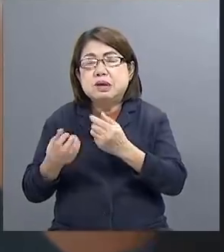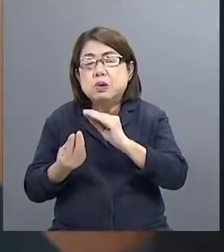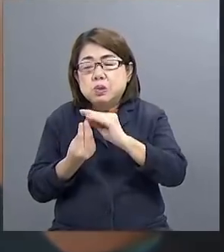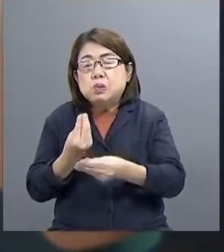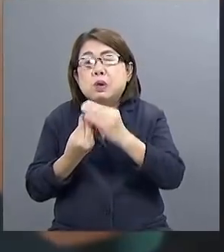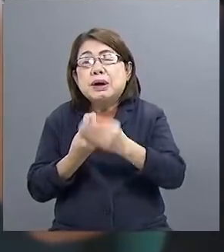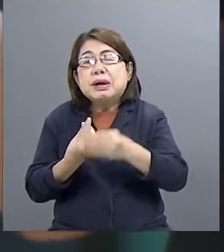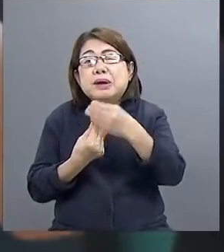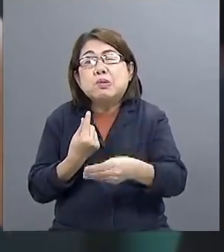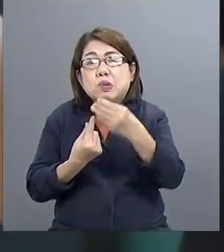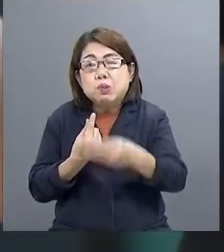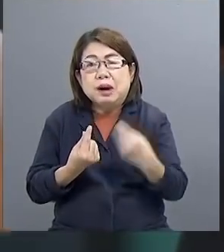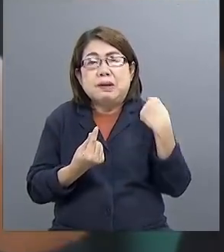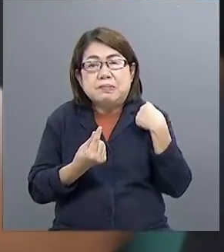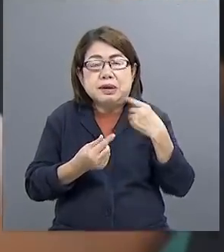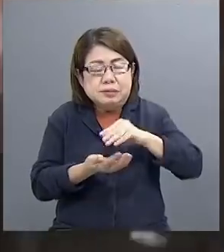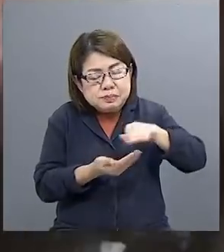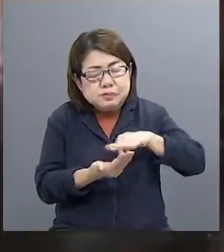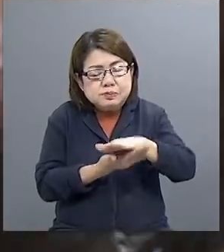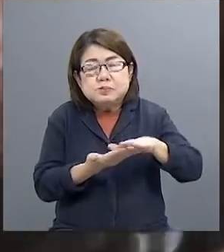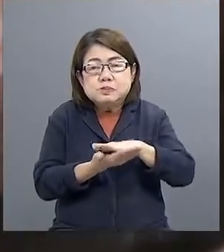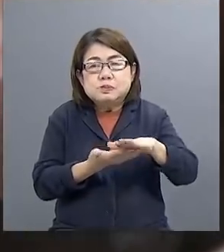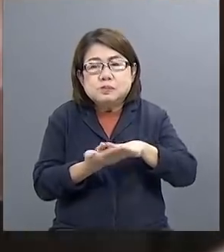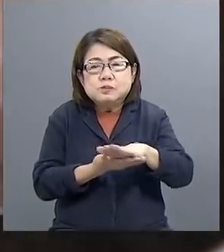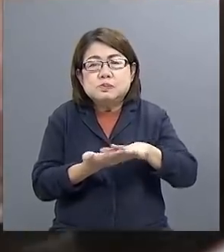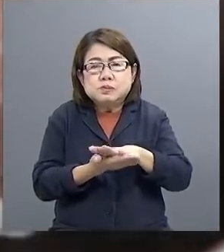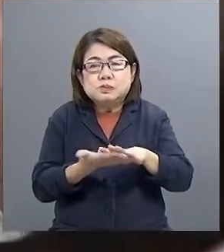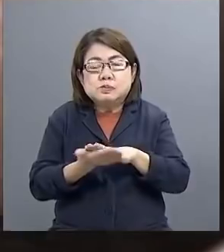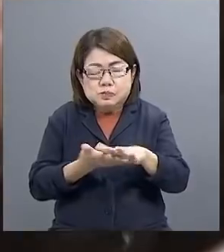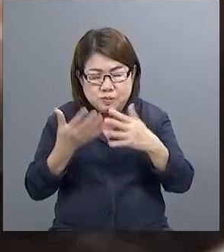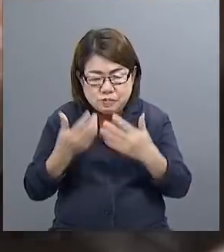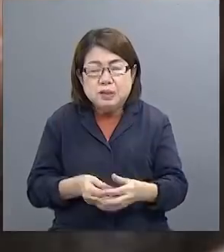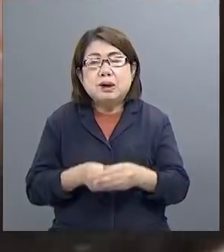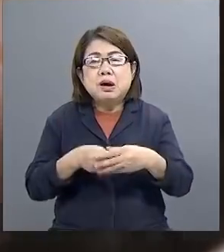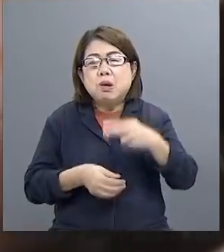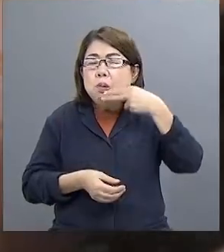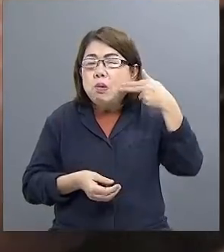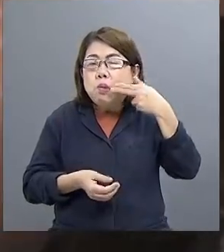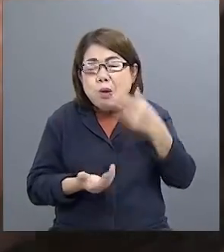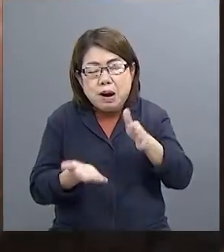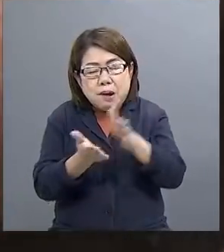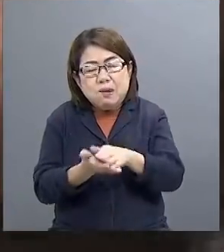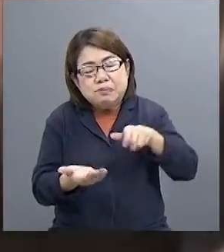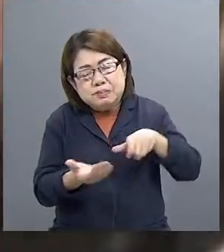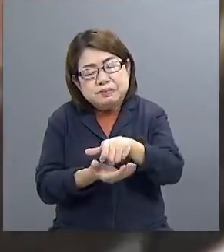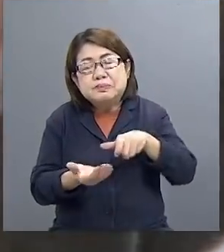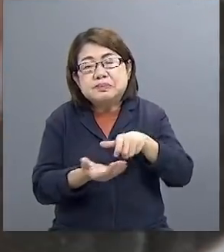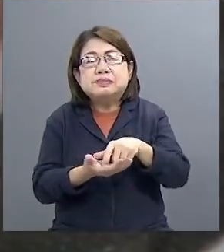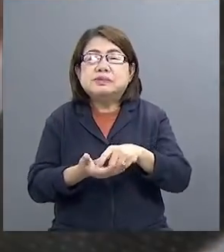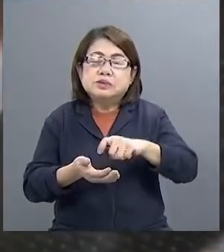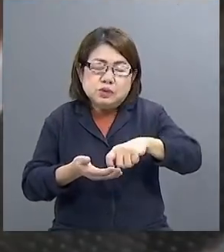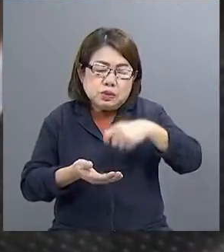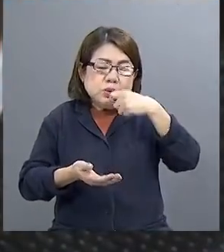เทียบก็เพื่อให้โอ้วเกาะตัวเป็นก้อนนำมาใส่น้ำเชื่อมและน้ำแข็งใสกินแก้ร้อนและลดการ